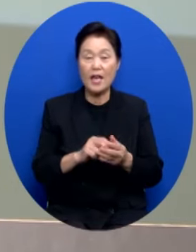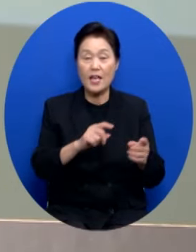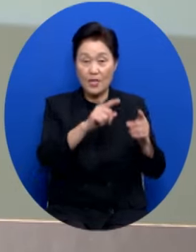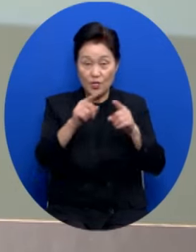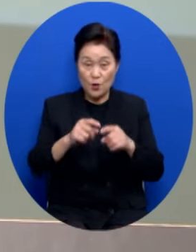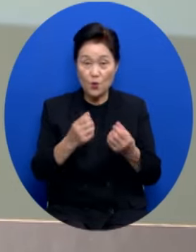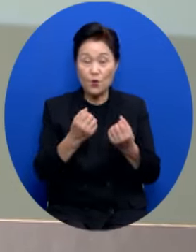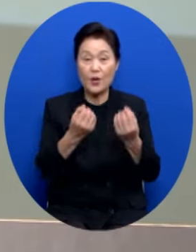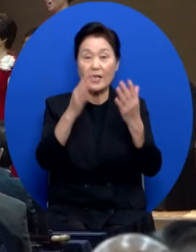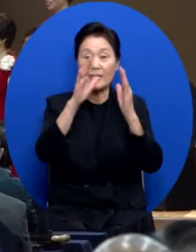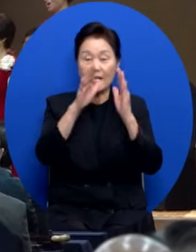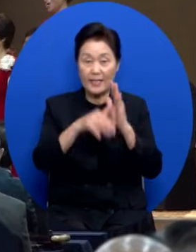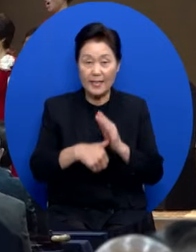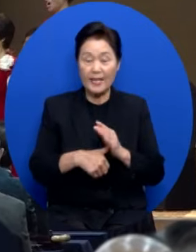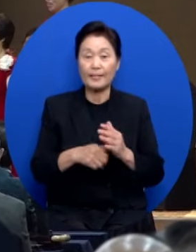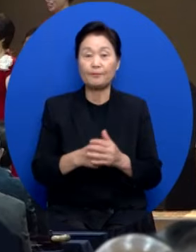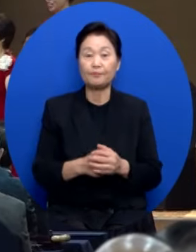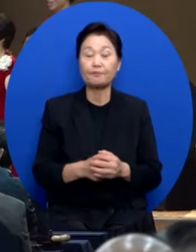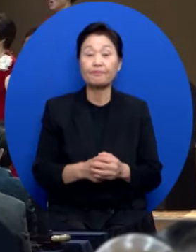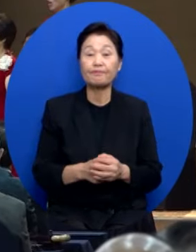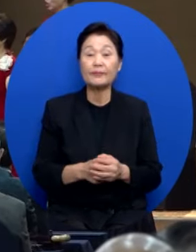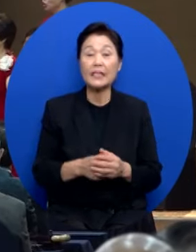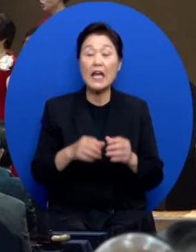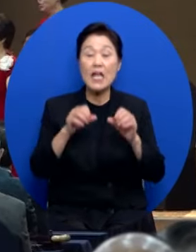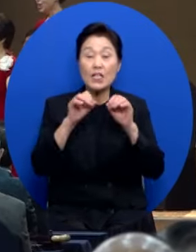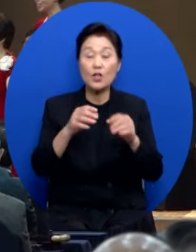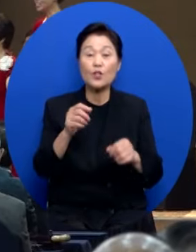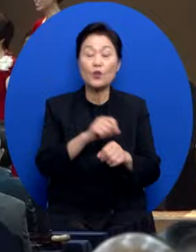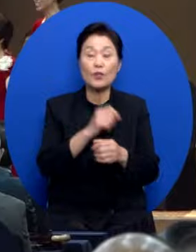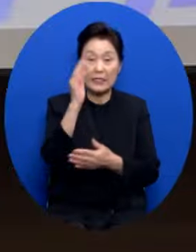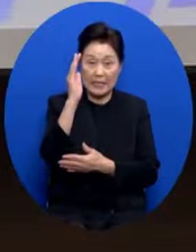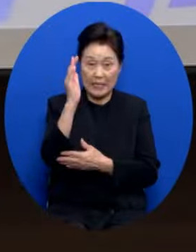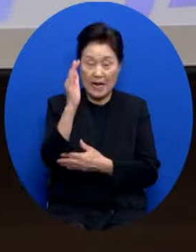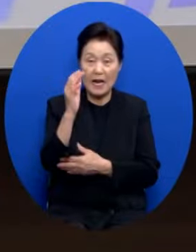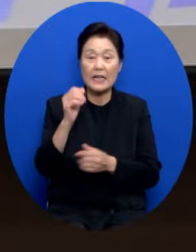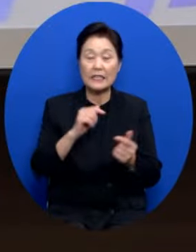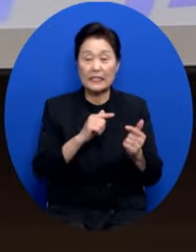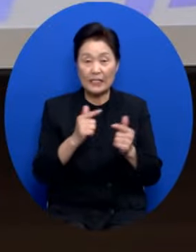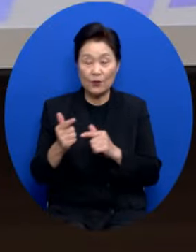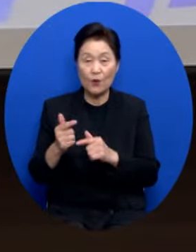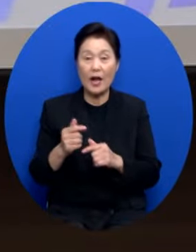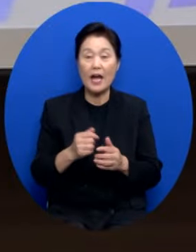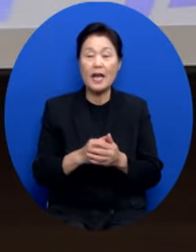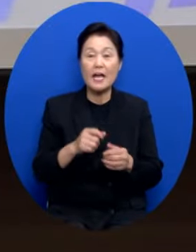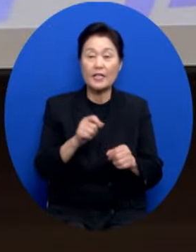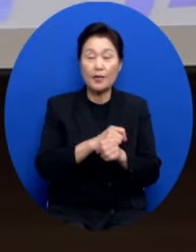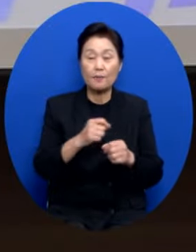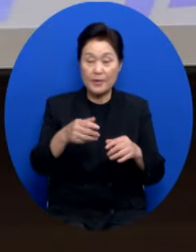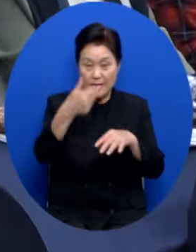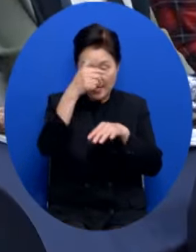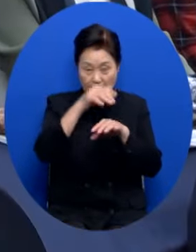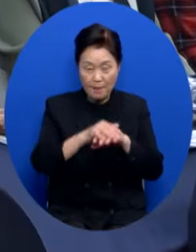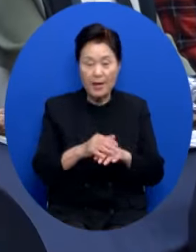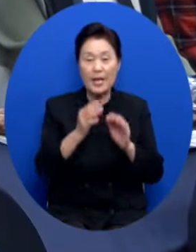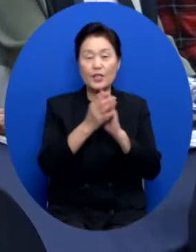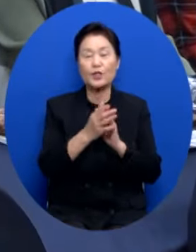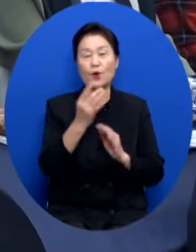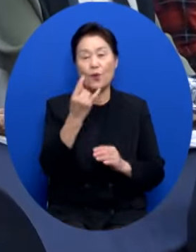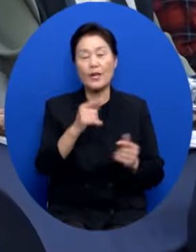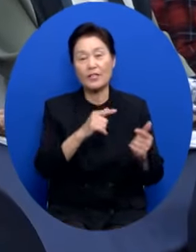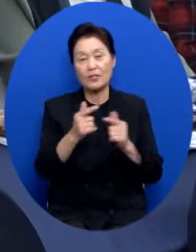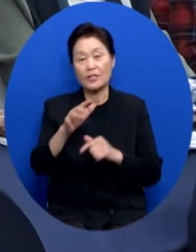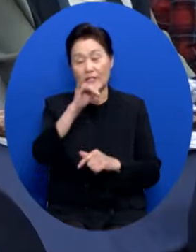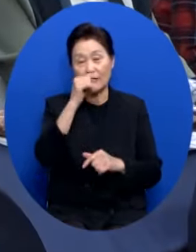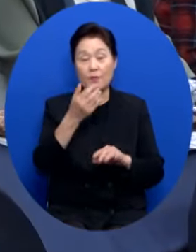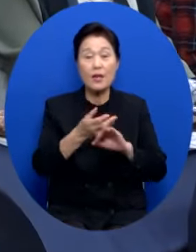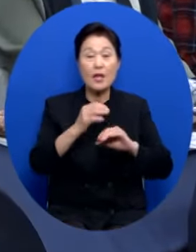전국대회에선 한세대학교 차준희 교수의 전도 특강과 강서교회 이덕한 목사의 특별 집회와 기도회가 이어졌고